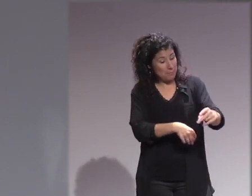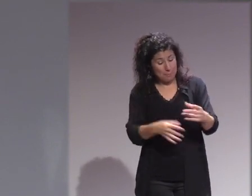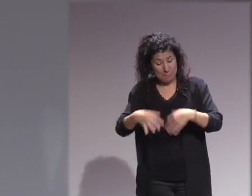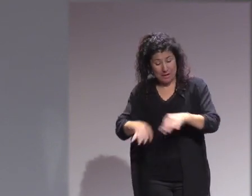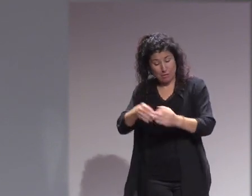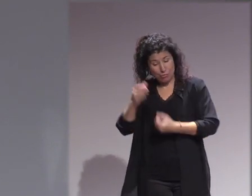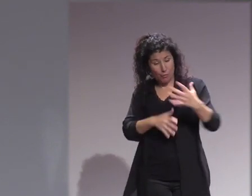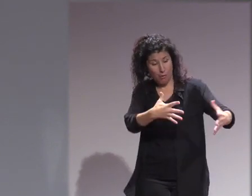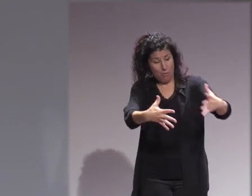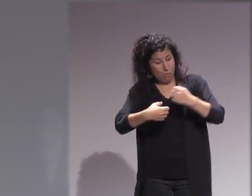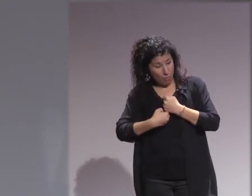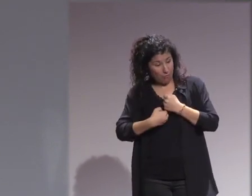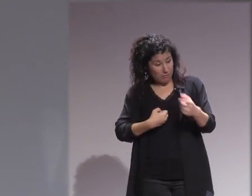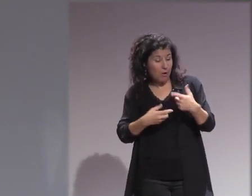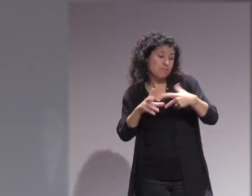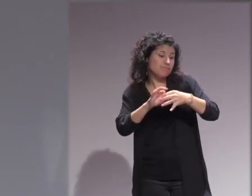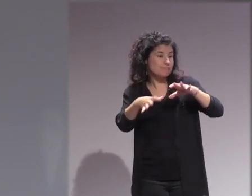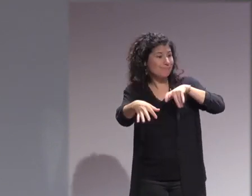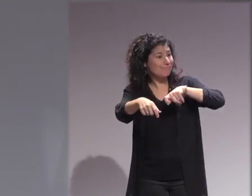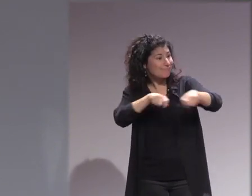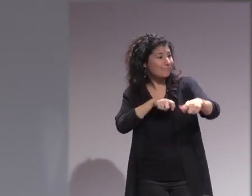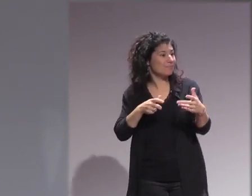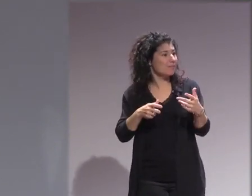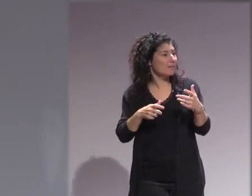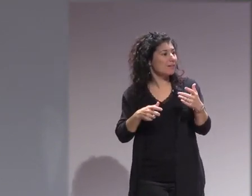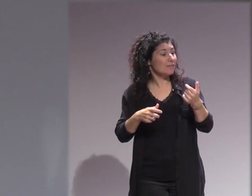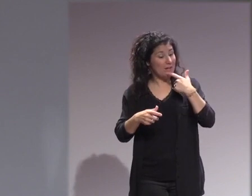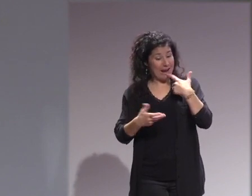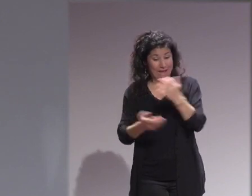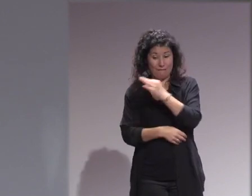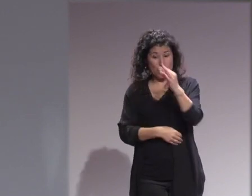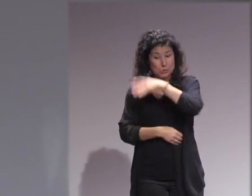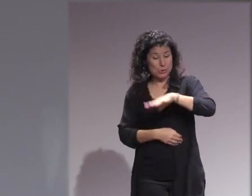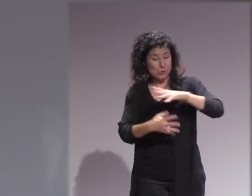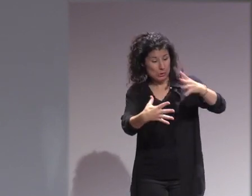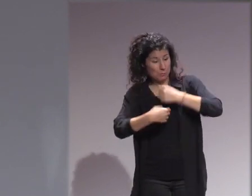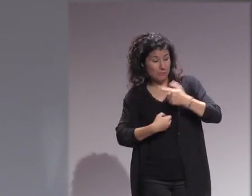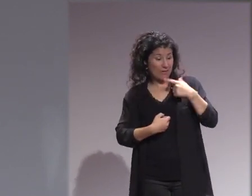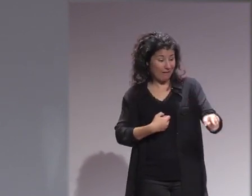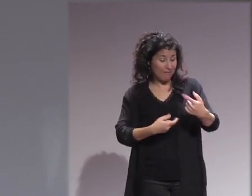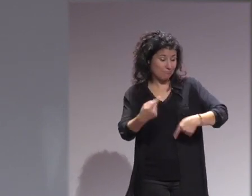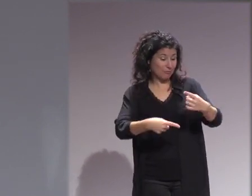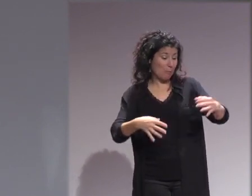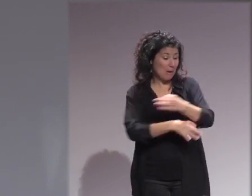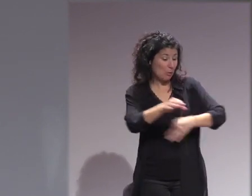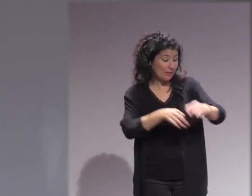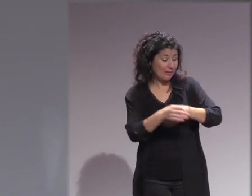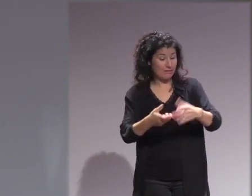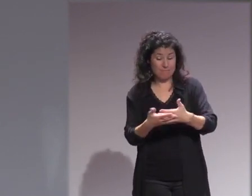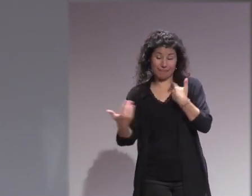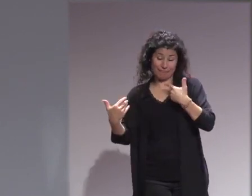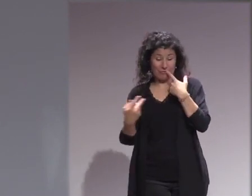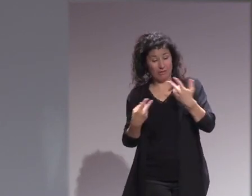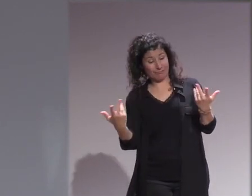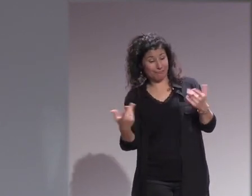culture d'origine, qu'en étant amenée en France, elle est, du coup, elle devient une minorité et elle fait face au racisme, qu'elle n'a pas accès à son dossier d'adoption, et donc